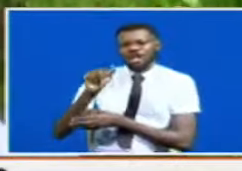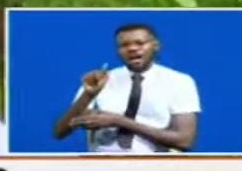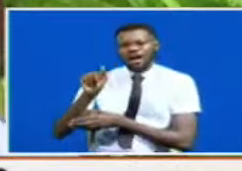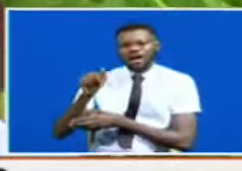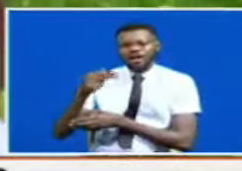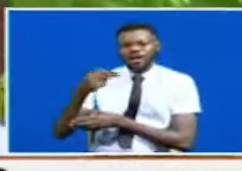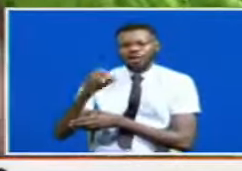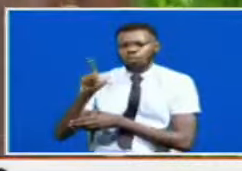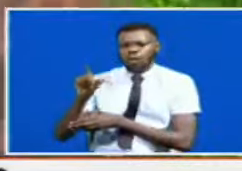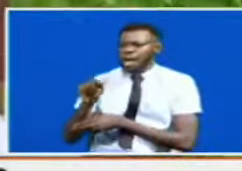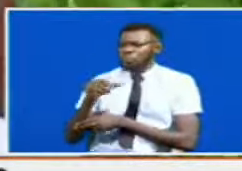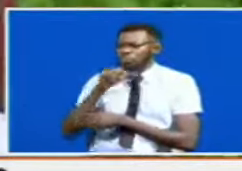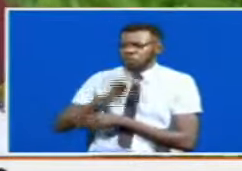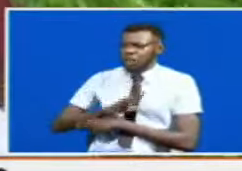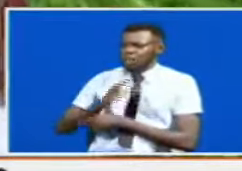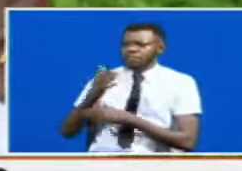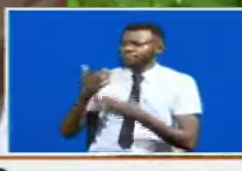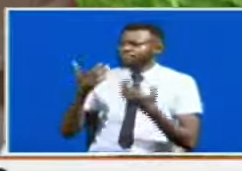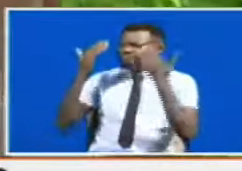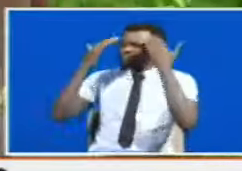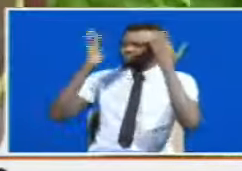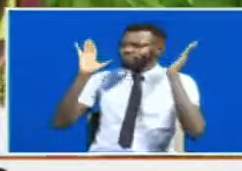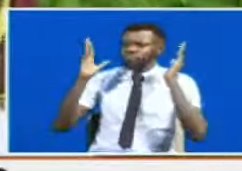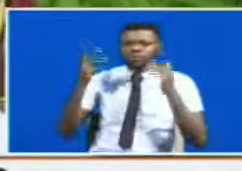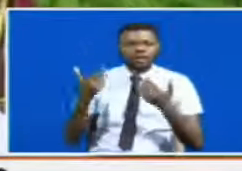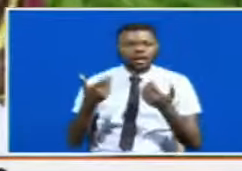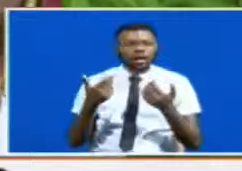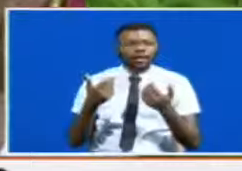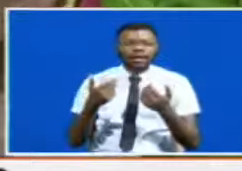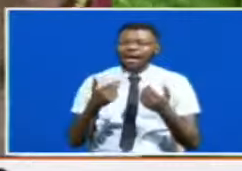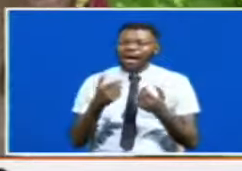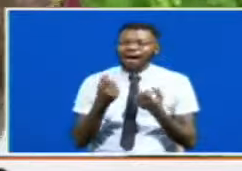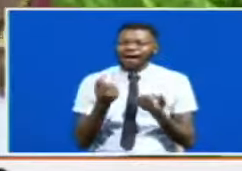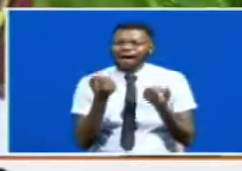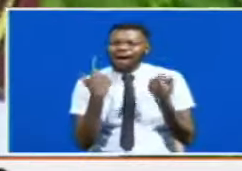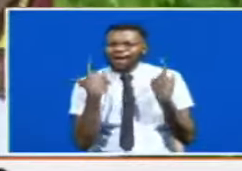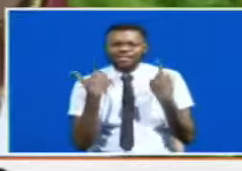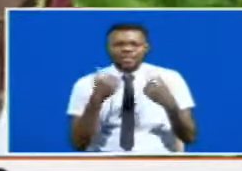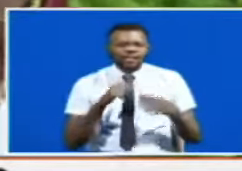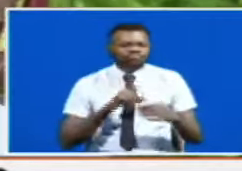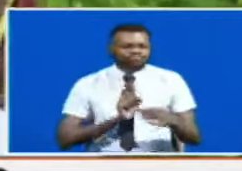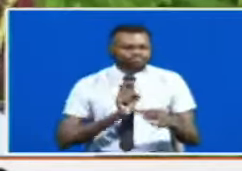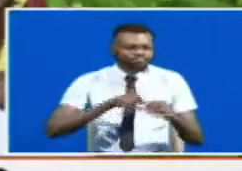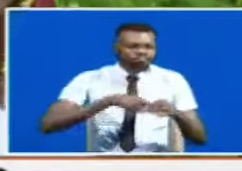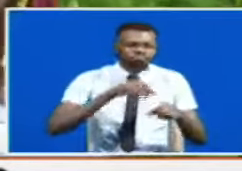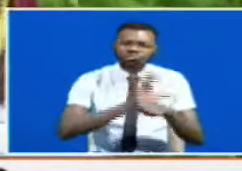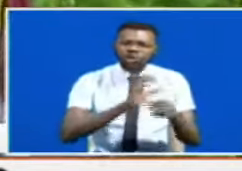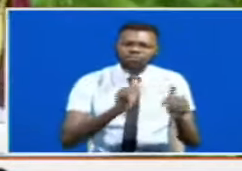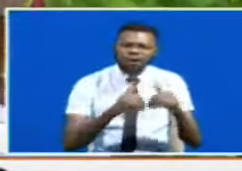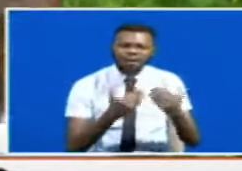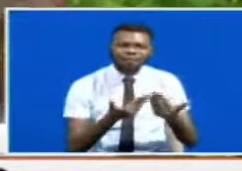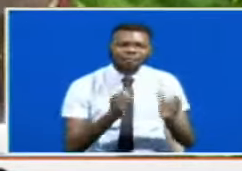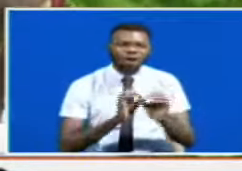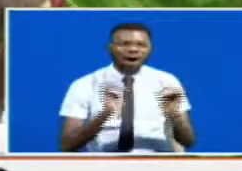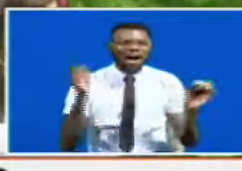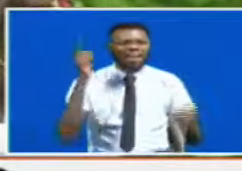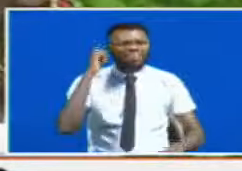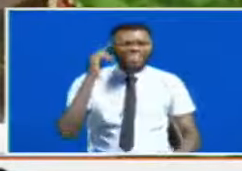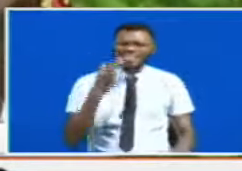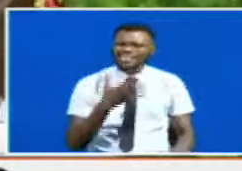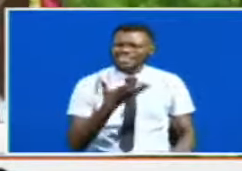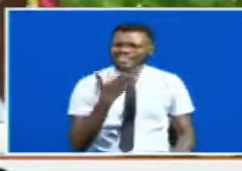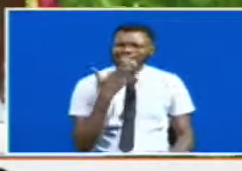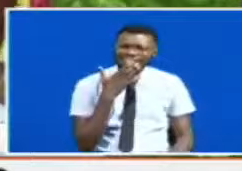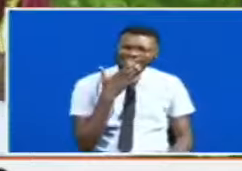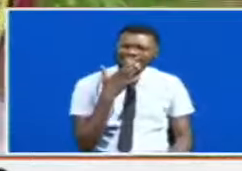aje uko, sijui kuliendaje, hakujua chochote, si ati yako kwa hiyo dini. Ni kama walichanganywa tu na madawa,